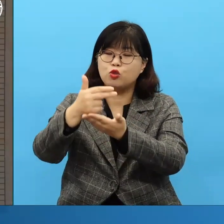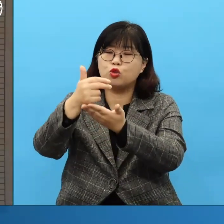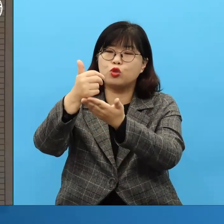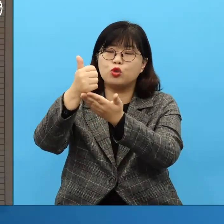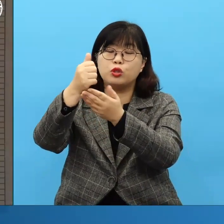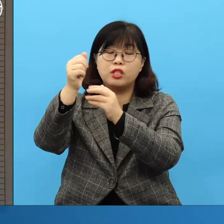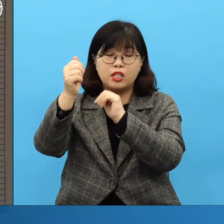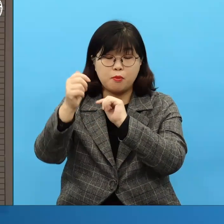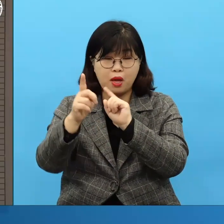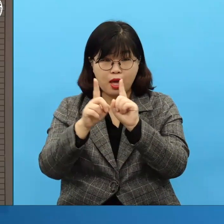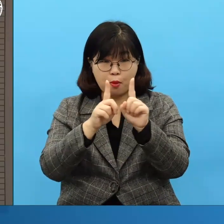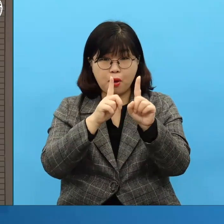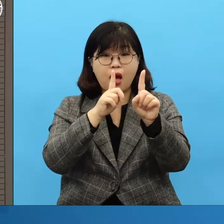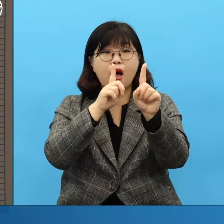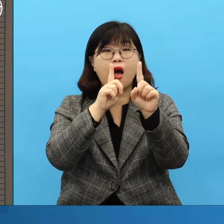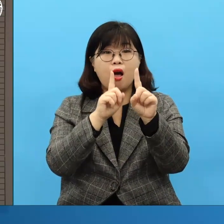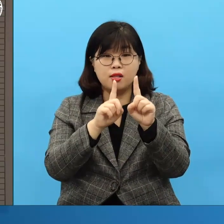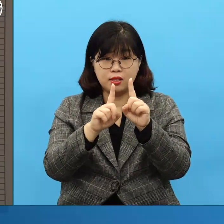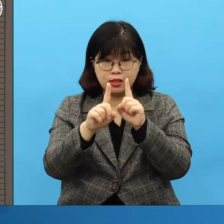귀한 주님의